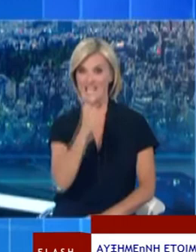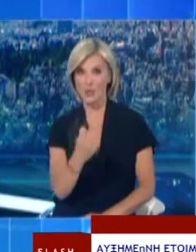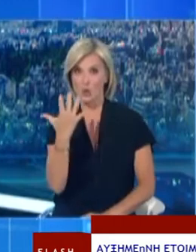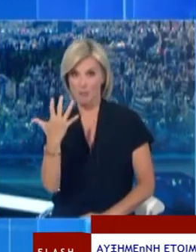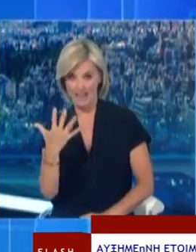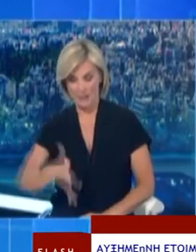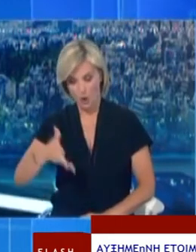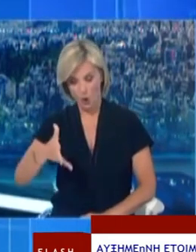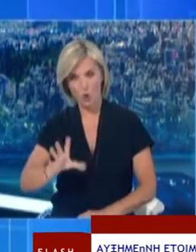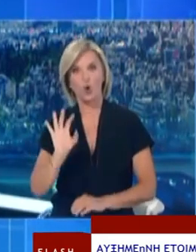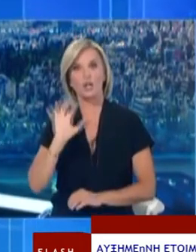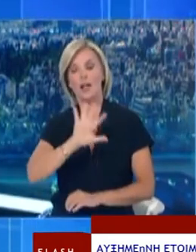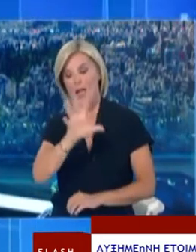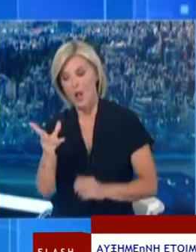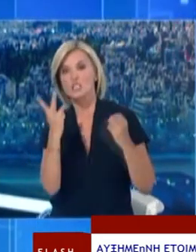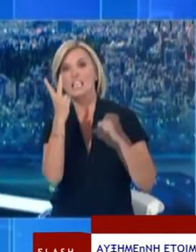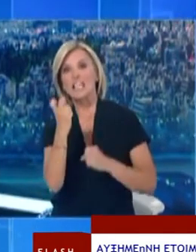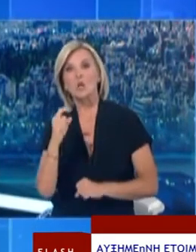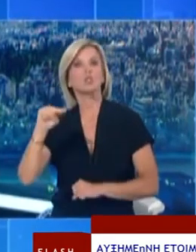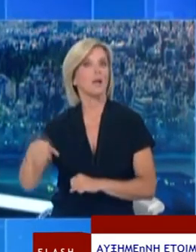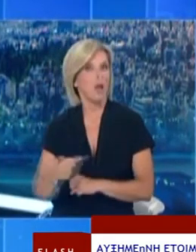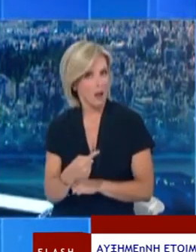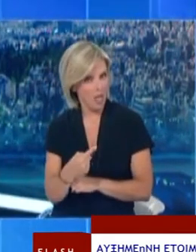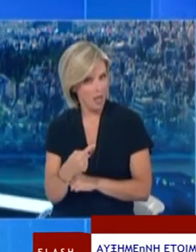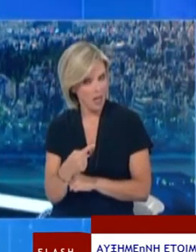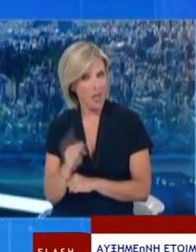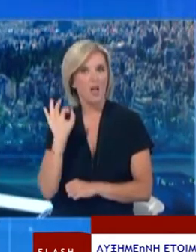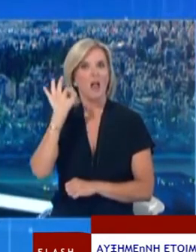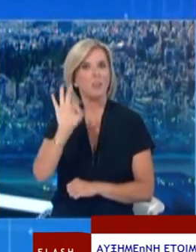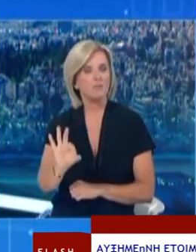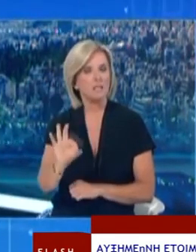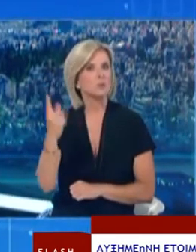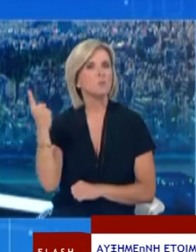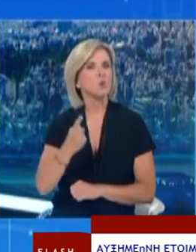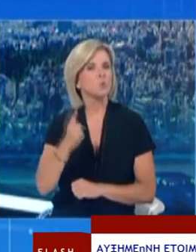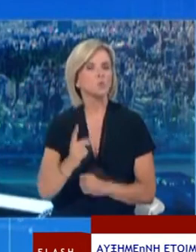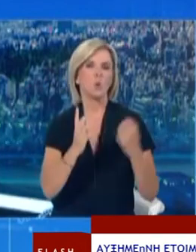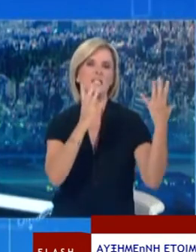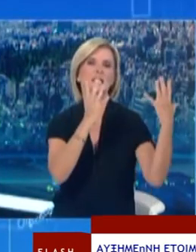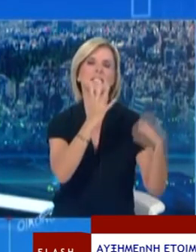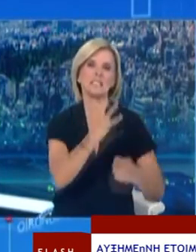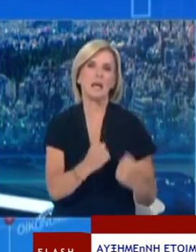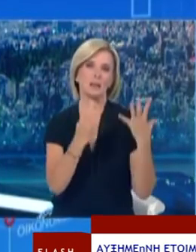το 45% έχει ήδη εμβολιαστεί και αν υπολογίσουμε και τα ραντεβού θα ανέλθει στο 47%.